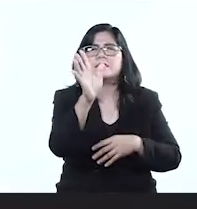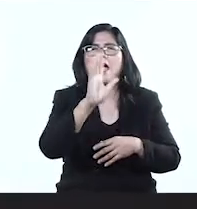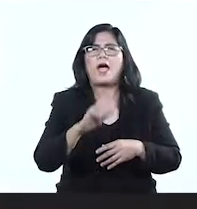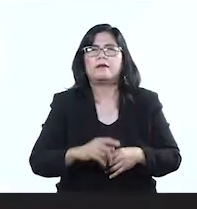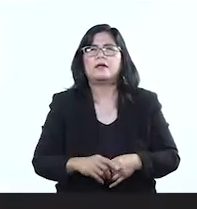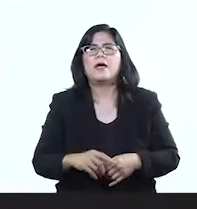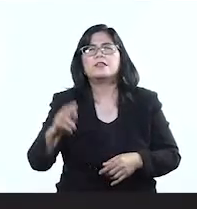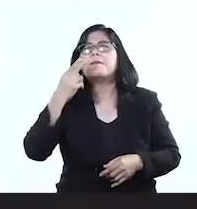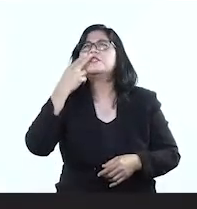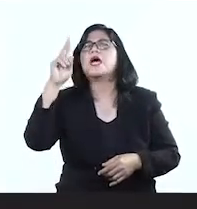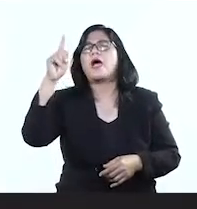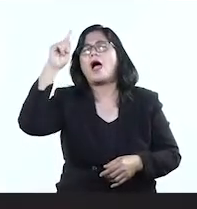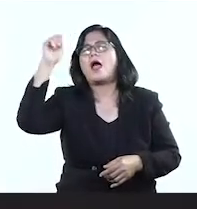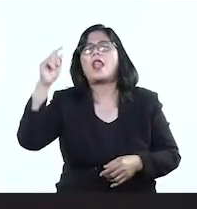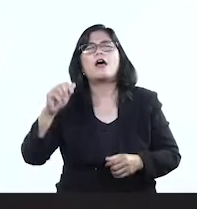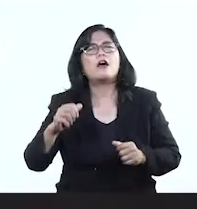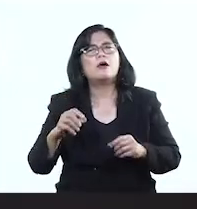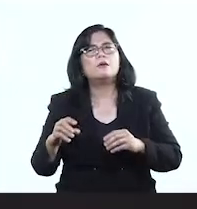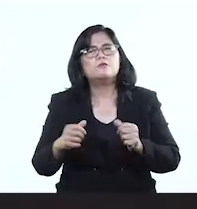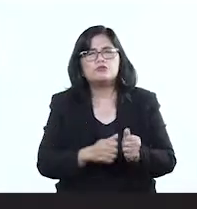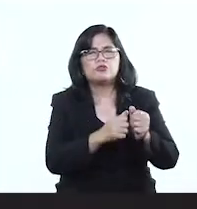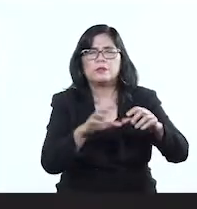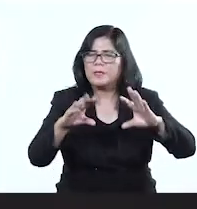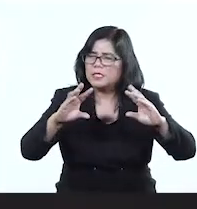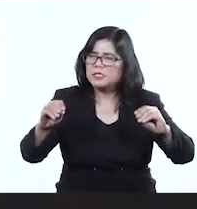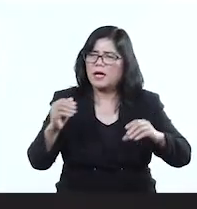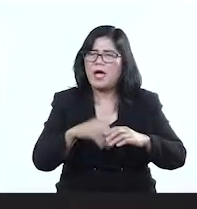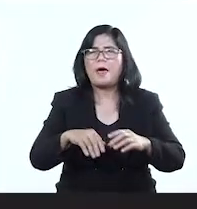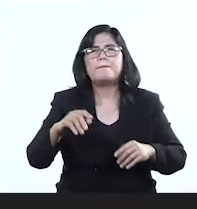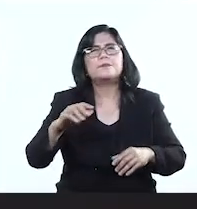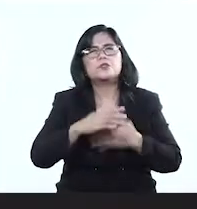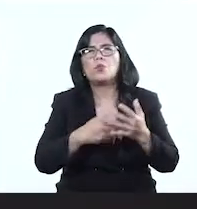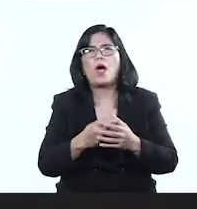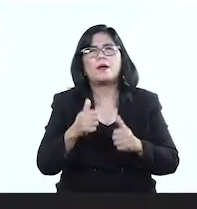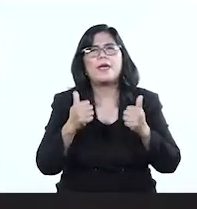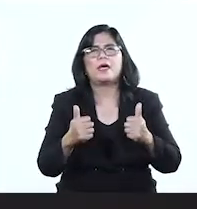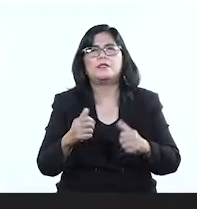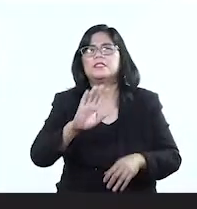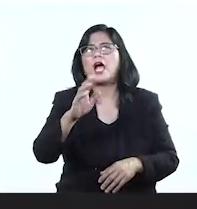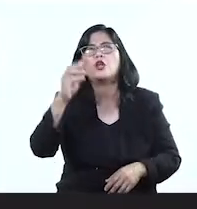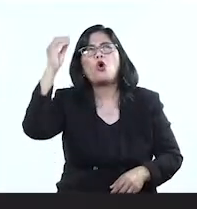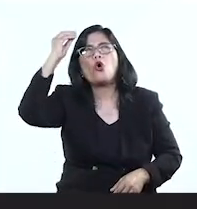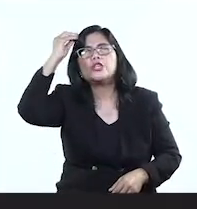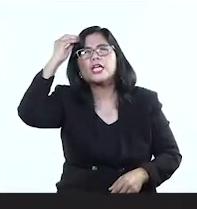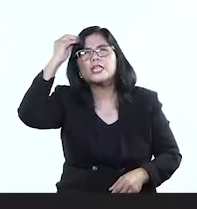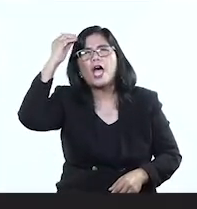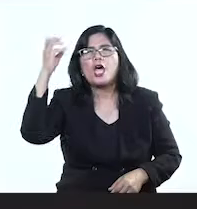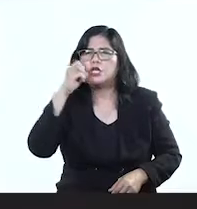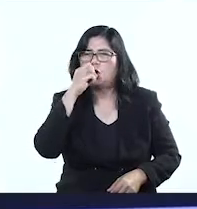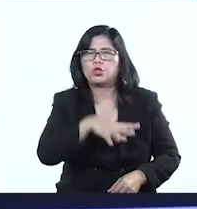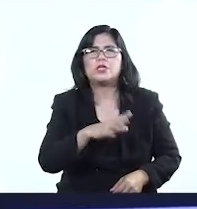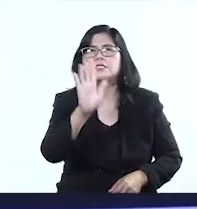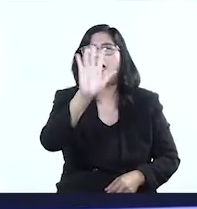turut bekerja dalam segala perkara untuk datang kebaikan Jangan biarkan otakmu menyegat nanti bagaimana kalau begini Eh Bos kita bukan setor dana